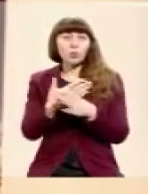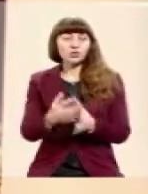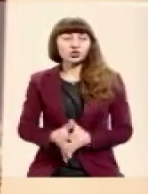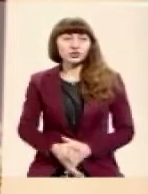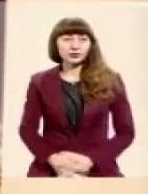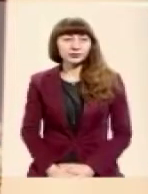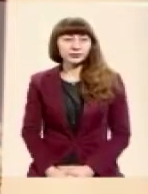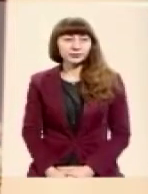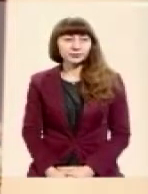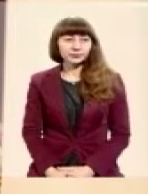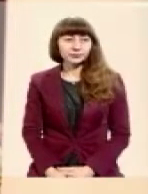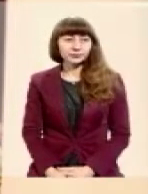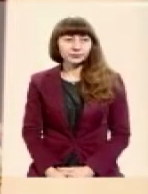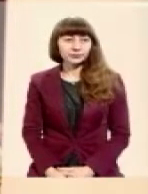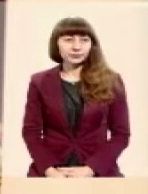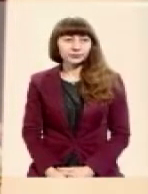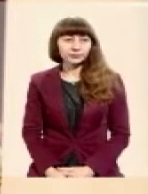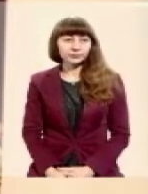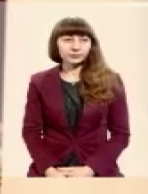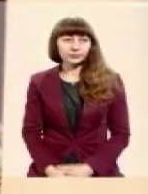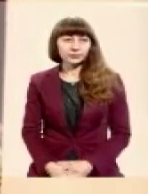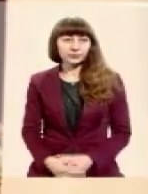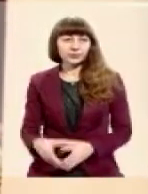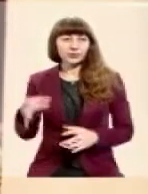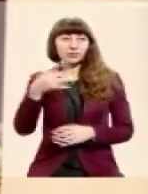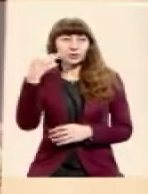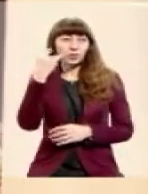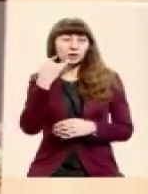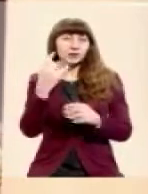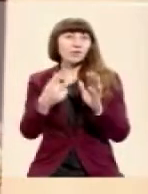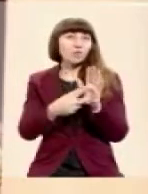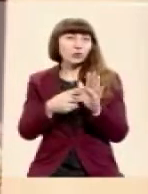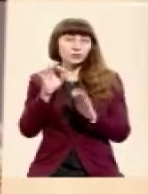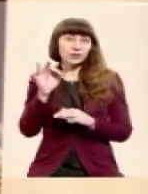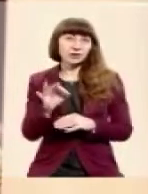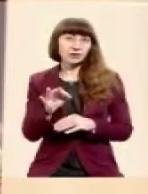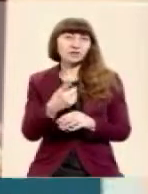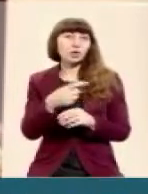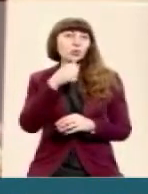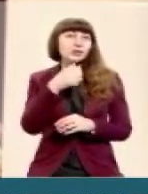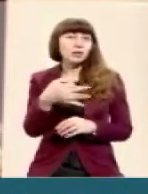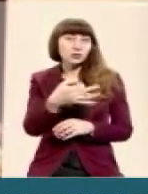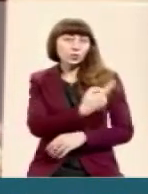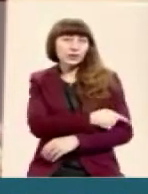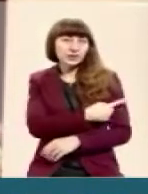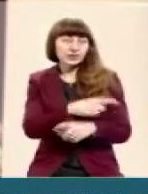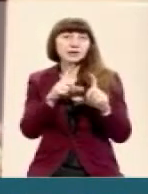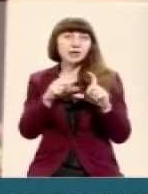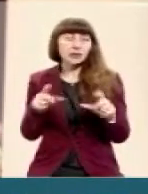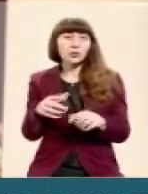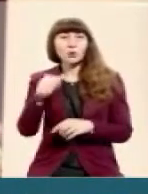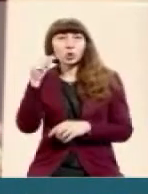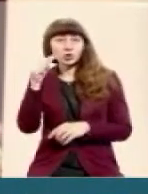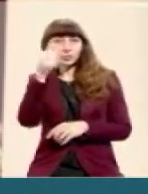всех организаций ПМСП республики составляет 8%. В прошлом году Министерство